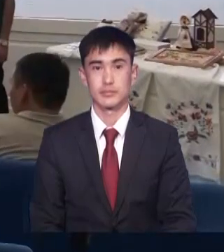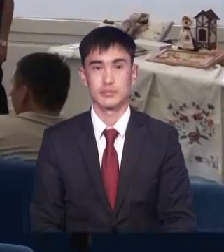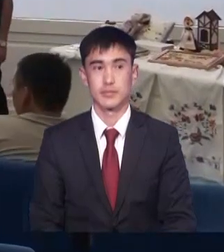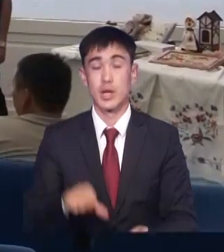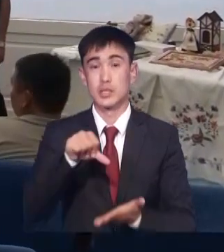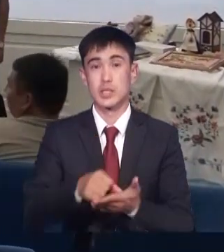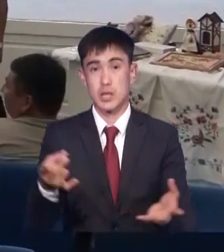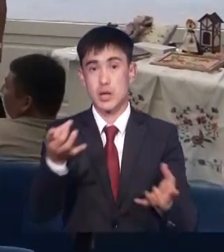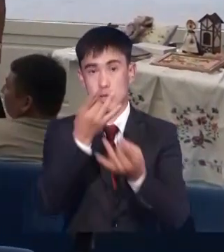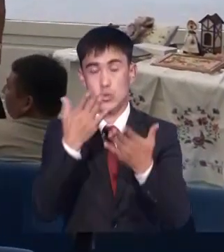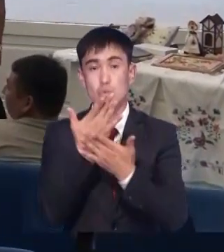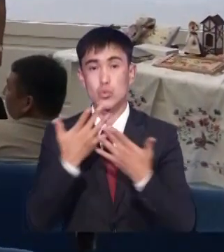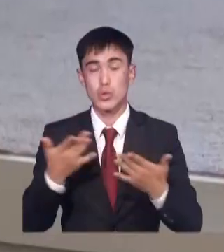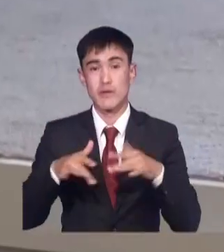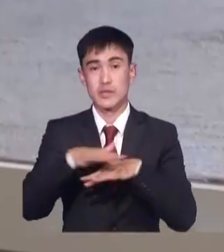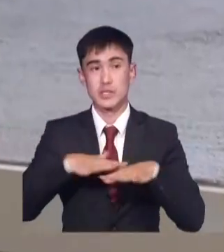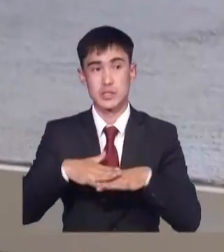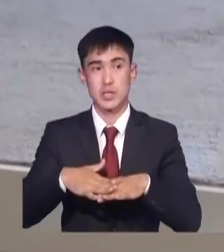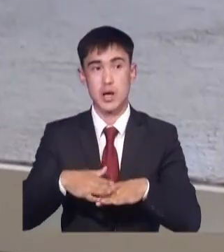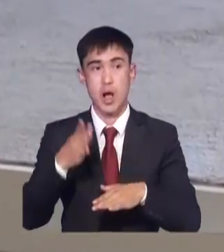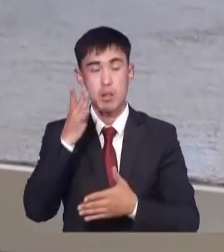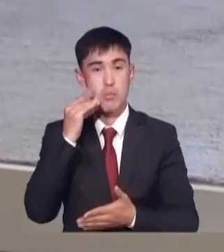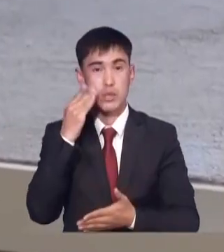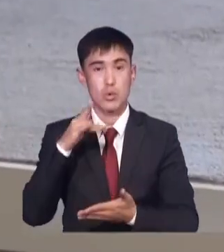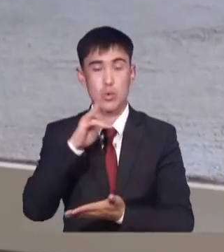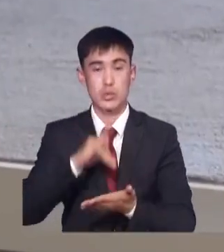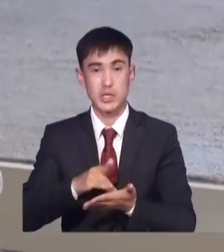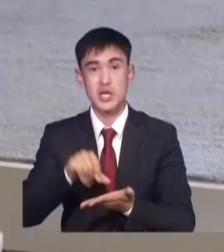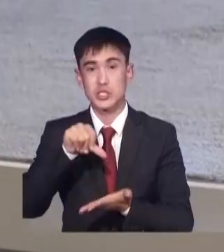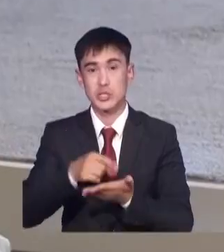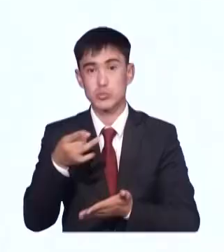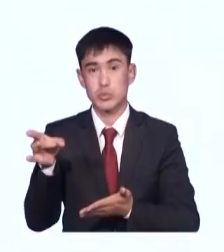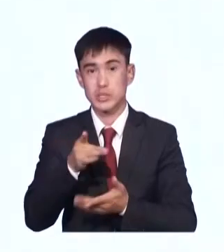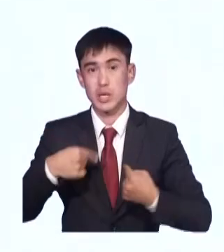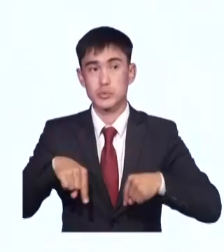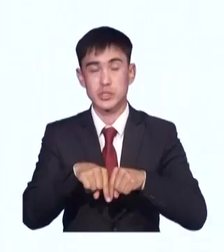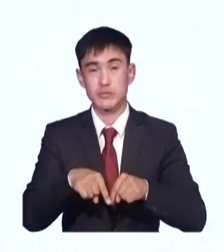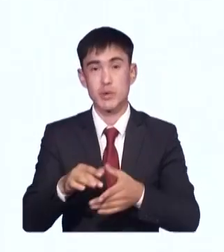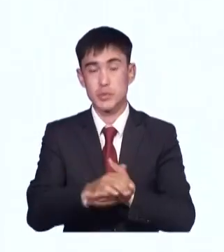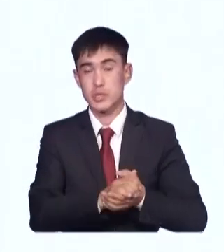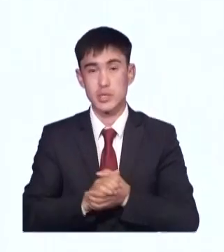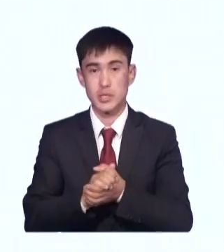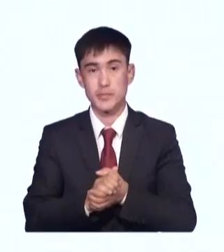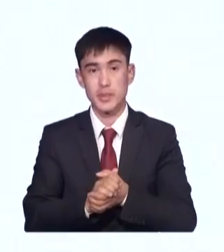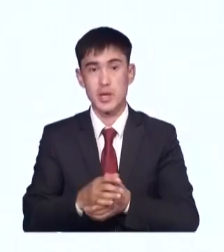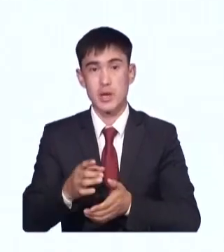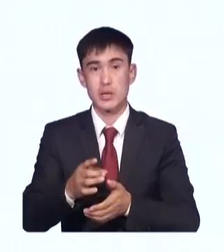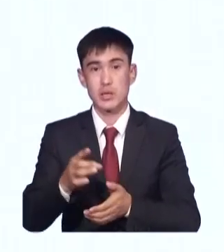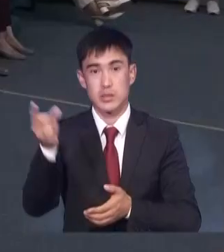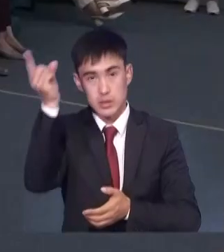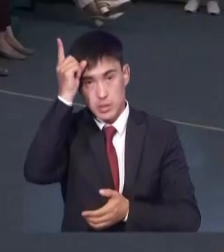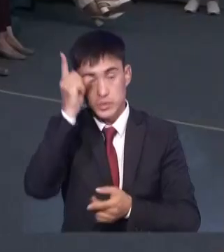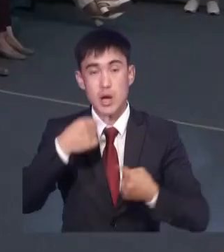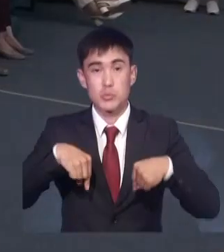Члены этнокультурного центра возрождения города Алматы являются основателями и членами Республиканского общественного объединения немцев. Организация